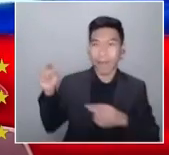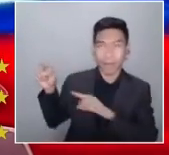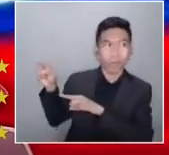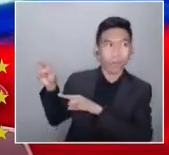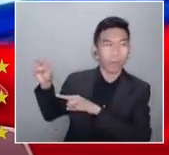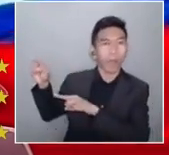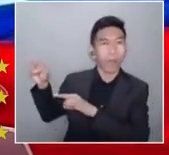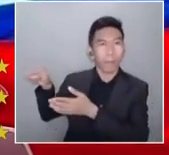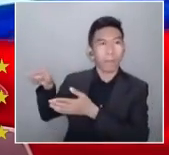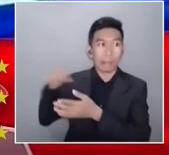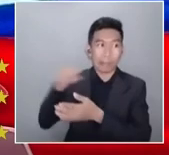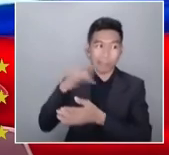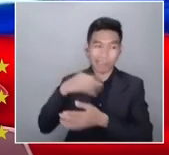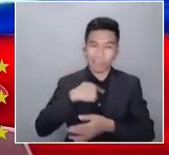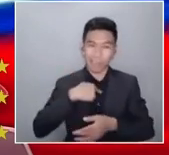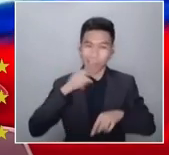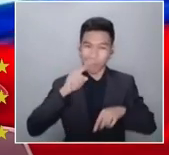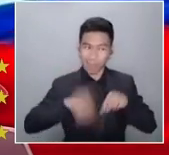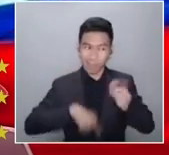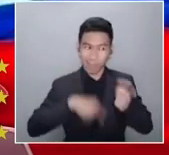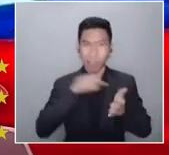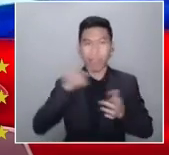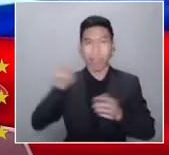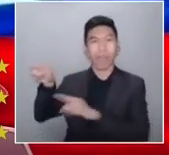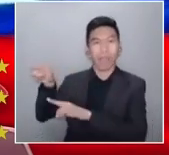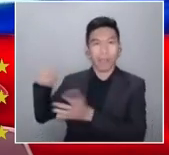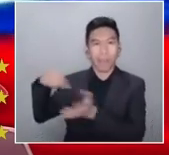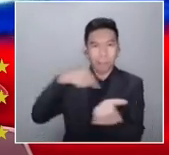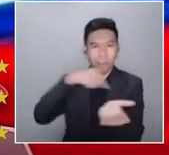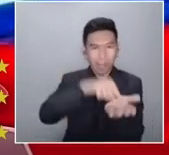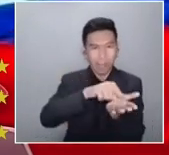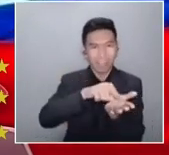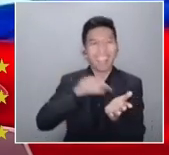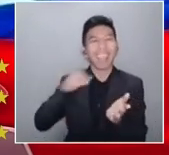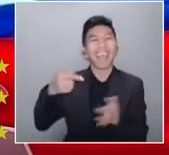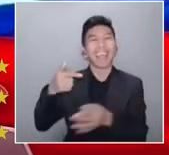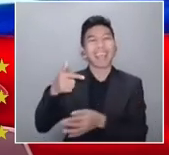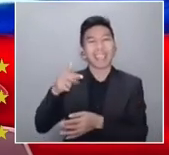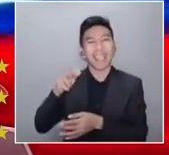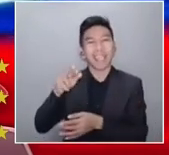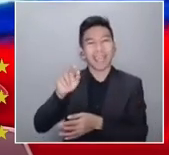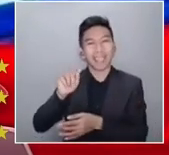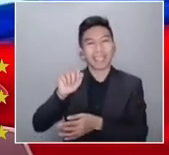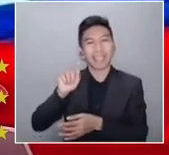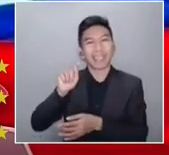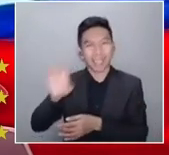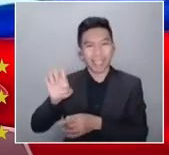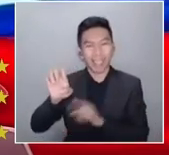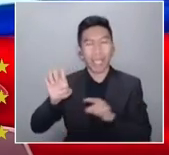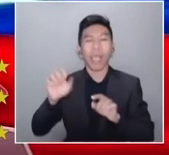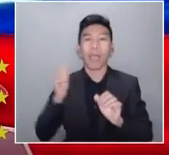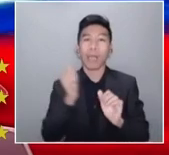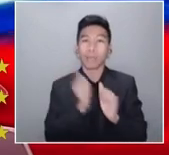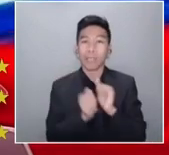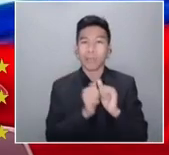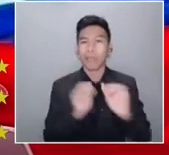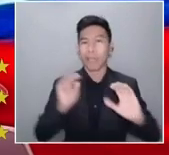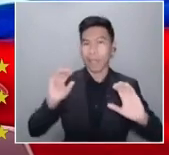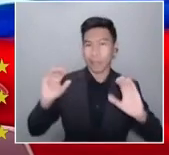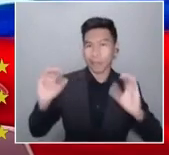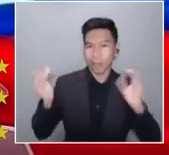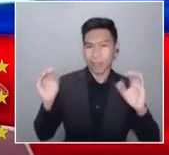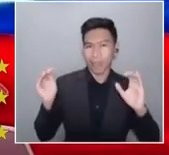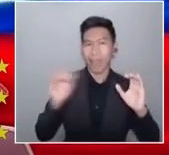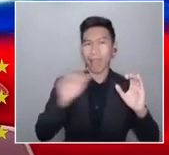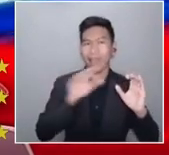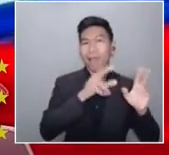same manner, ganyan po ang konsepto na gusto nating gamitin, no, upang magkaroon ng access,